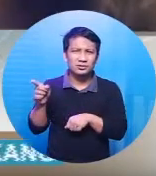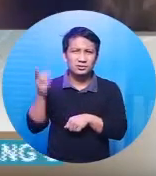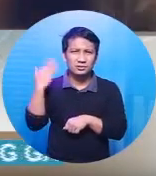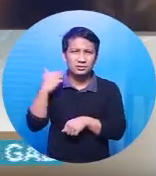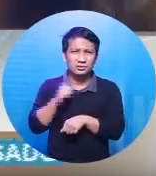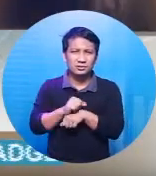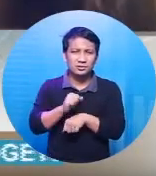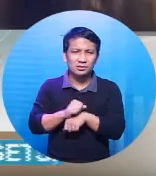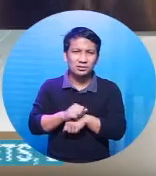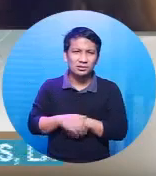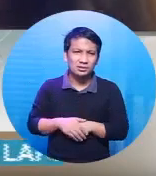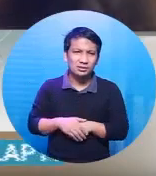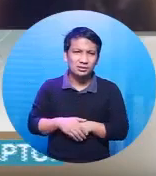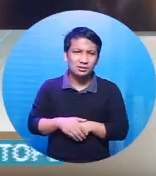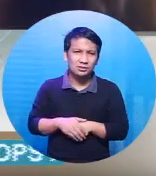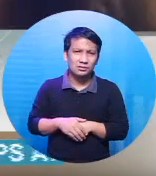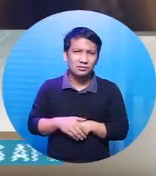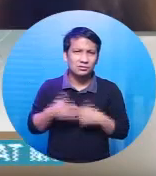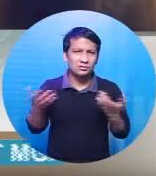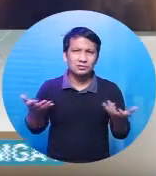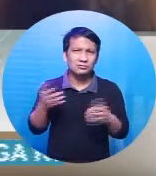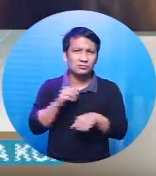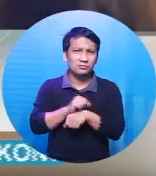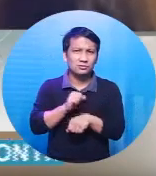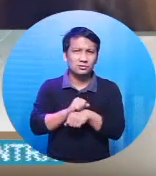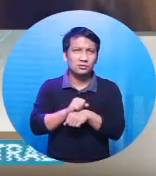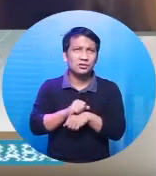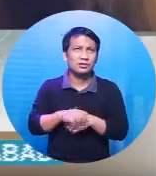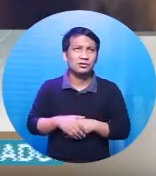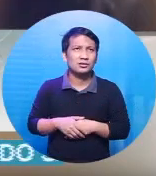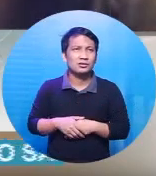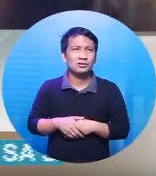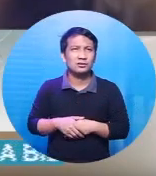Jasmine? Wala po talaga akong work.